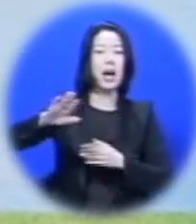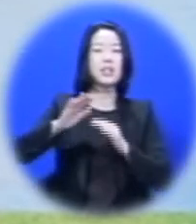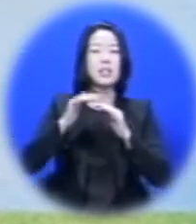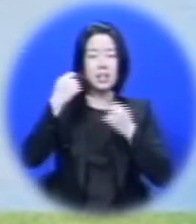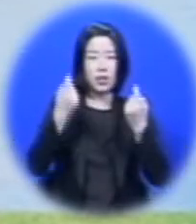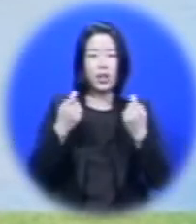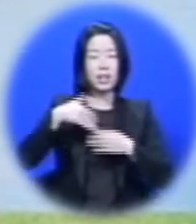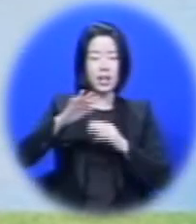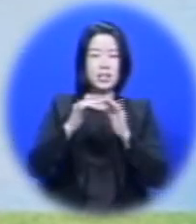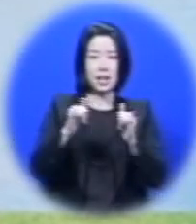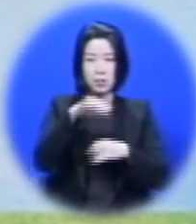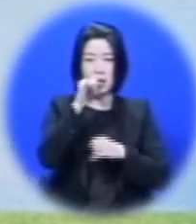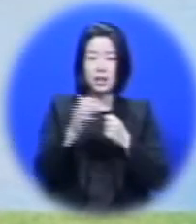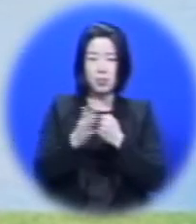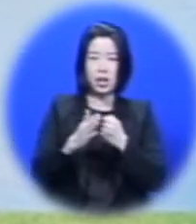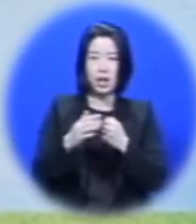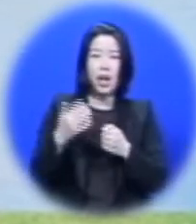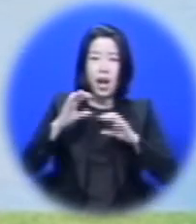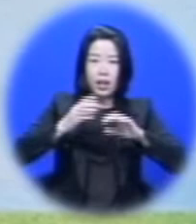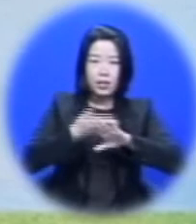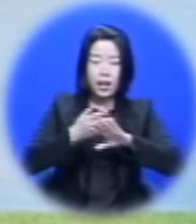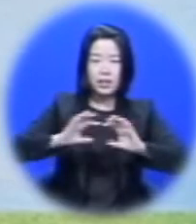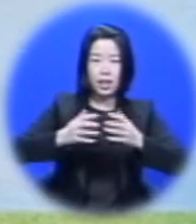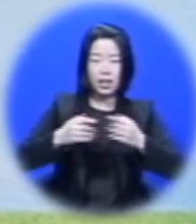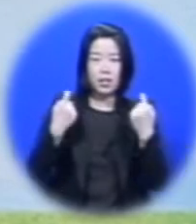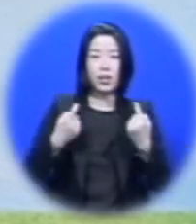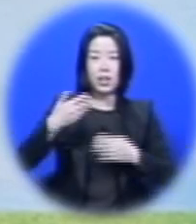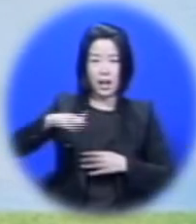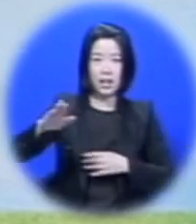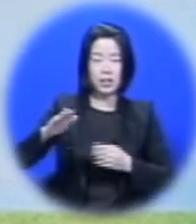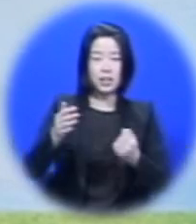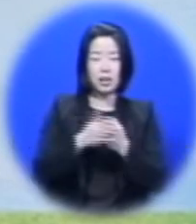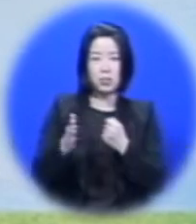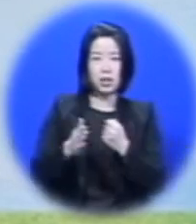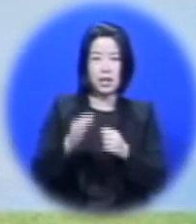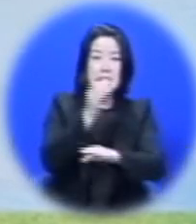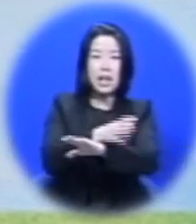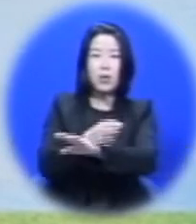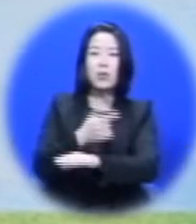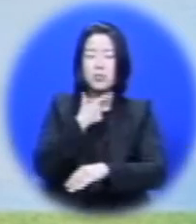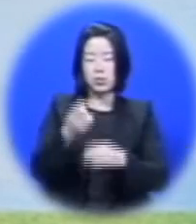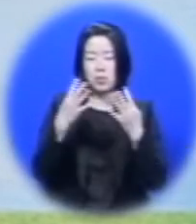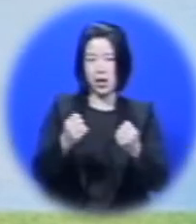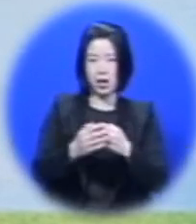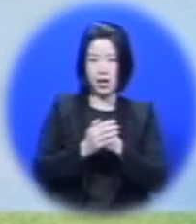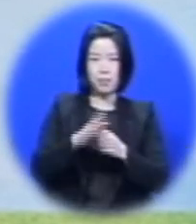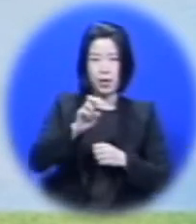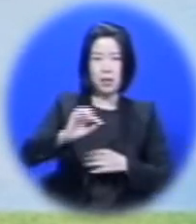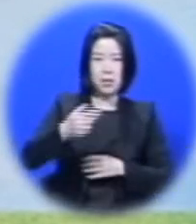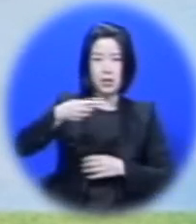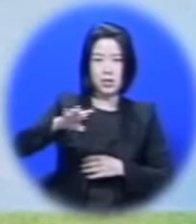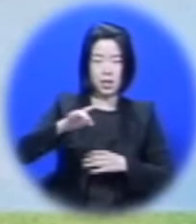그러니 이 해외여행을 가는 길에 사고 싶은 것도 또 얼마나 많았겠어요. 뭐 면세점도 가보고